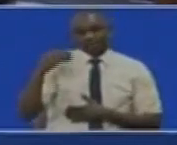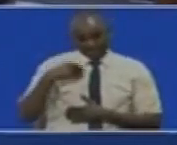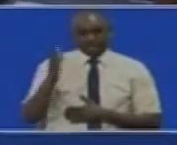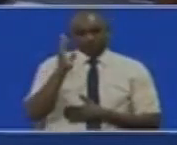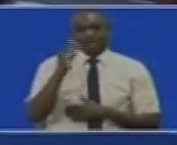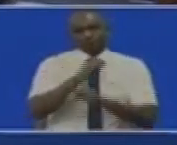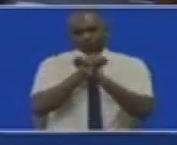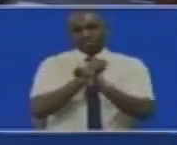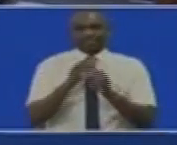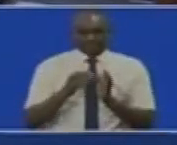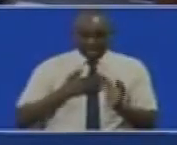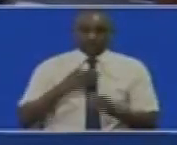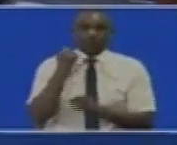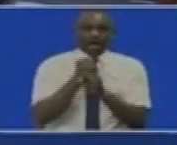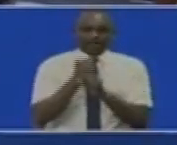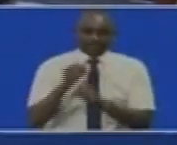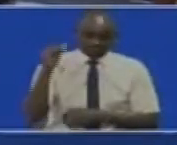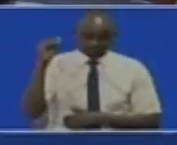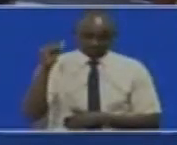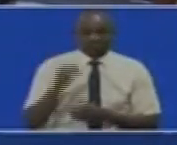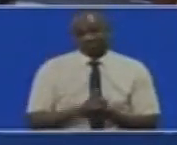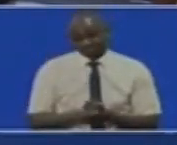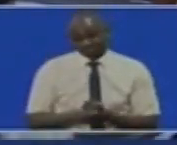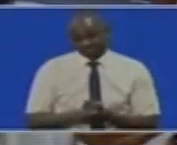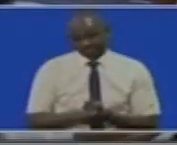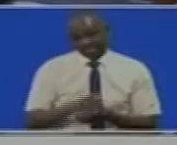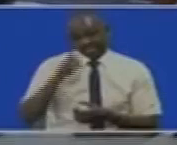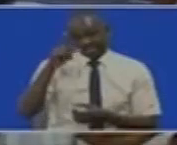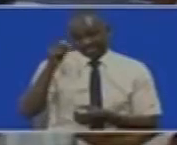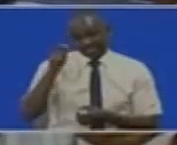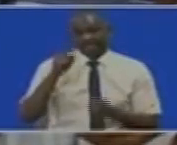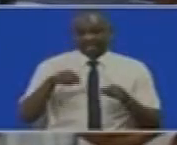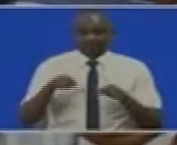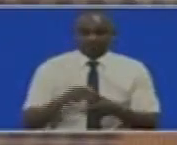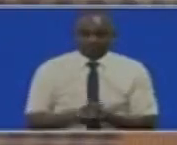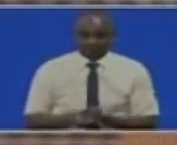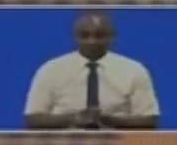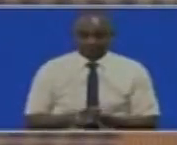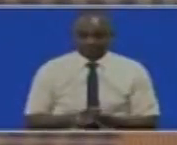yangu. Itailinda kazi yangu. Sisili wa kesho kitchen leo.